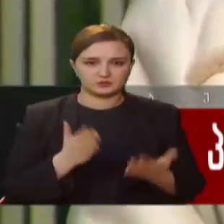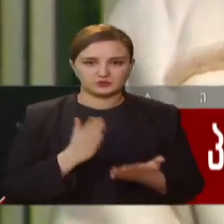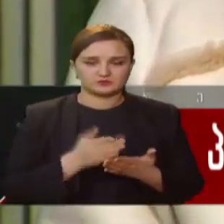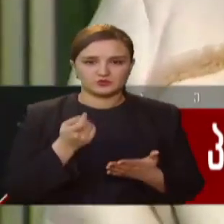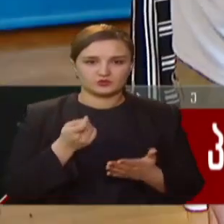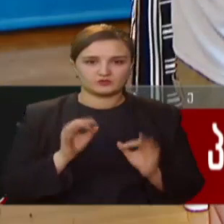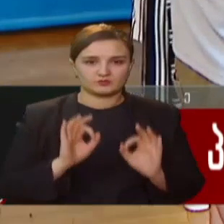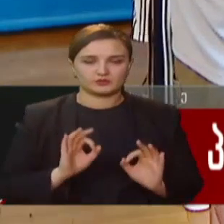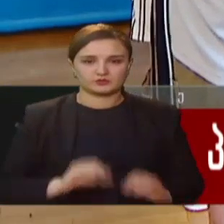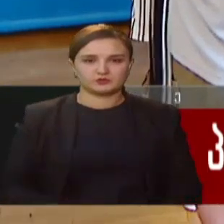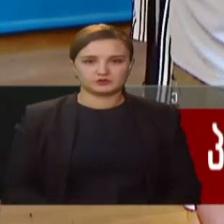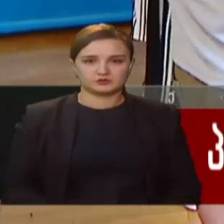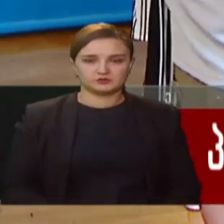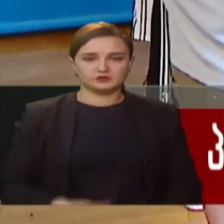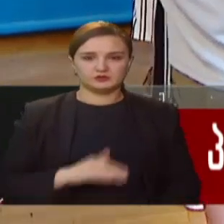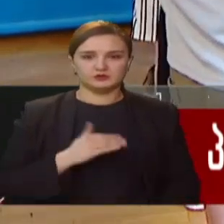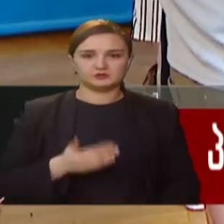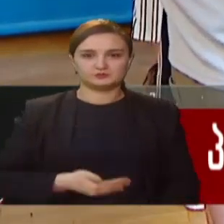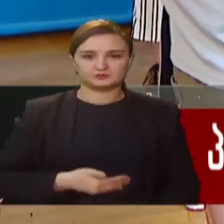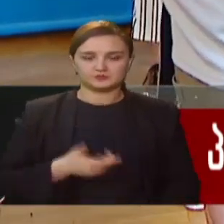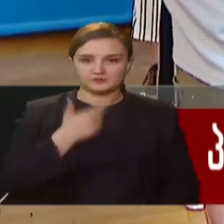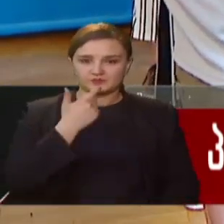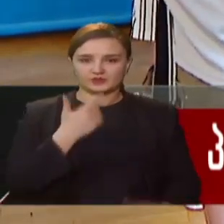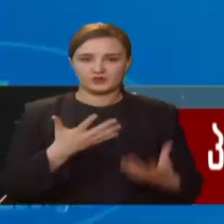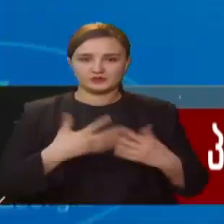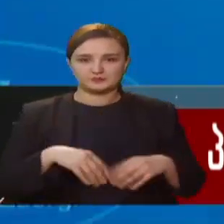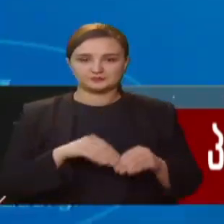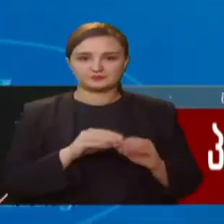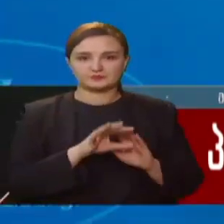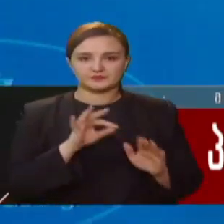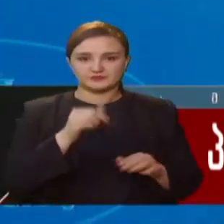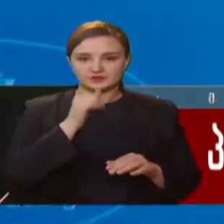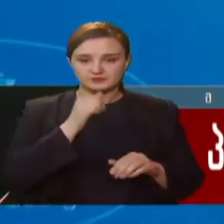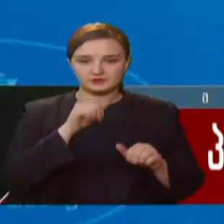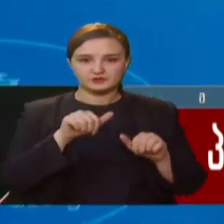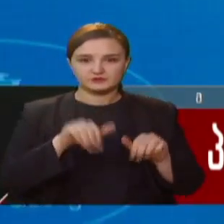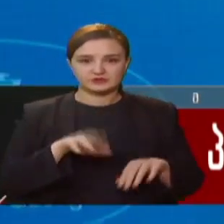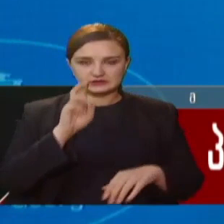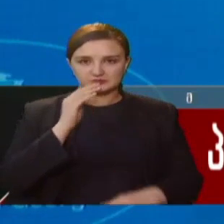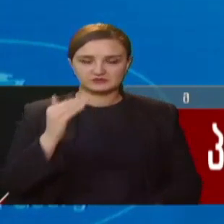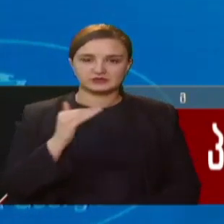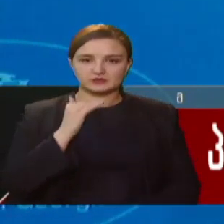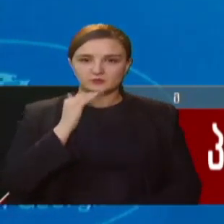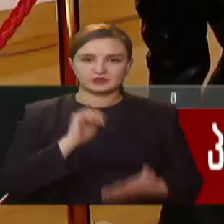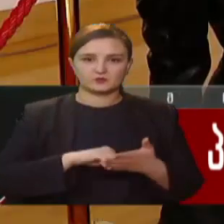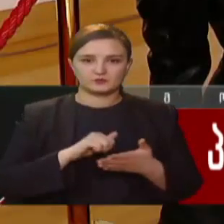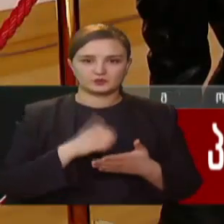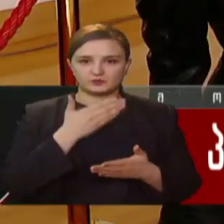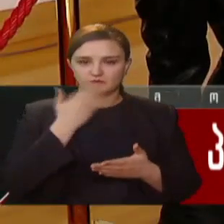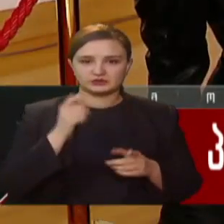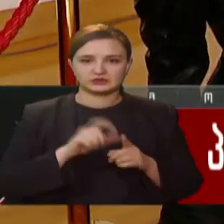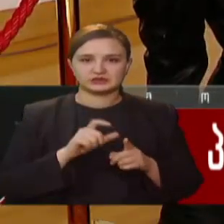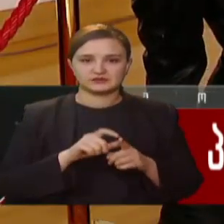ოდნავ ობიექტური. კერძო, მიხეილ სააკაშვილის ოჯახის მიერ დაქირავებული ექსპერტის დასკვნა სახელმწიფოსთვის საკმარისი არგუმენტი არ არის და